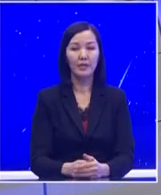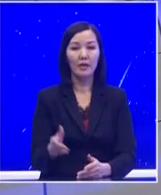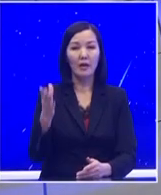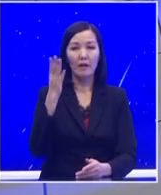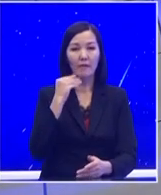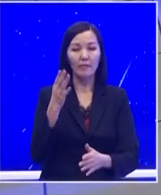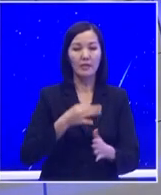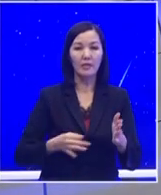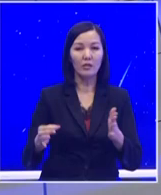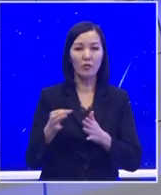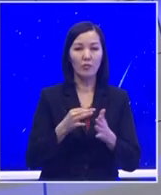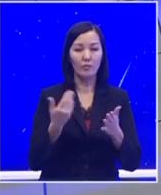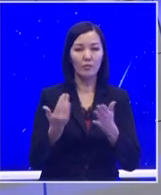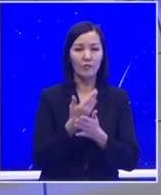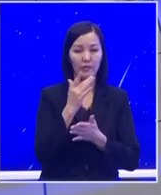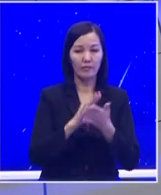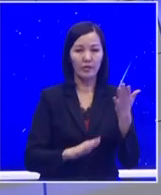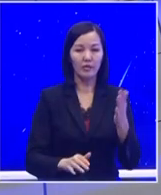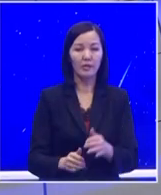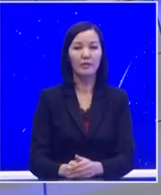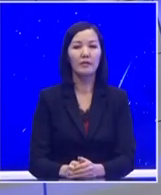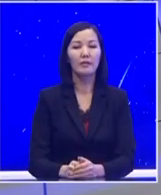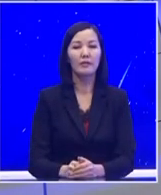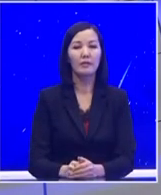Мы продолжаем наш выпуск. Смотрите далее.